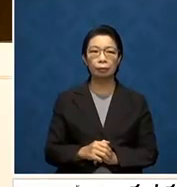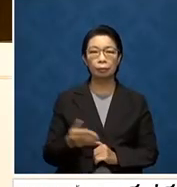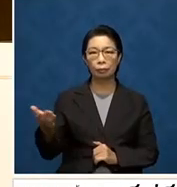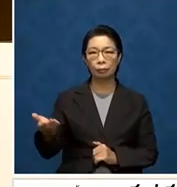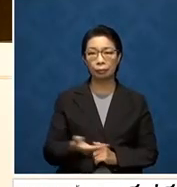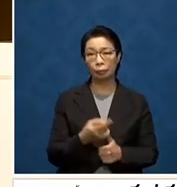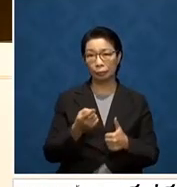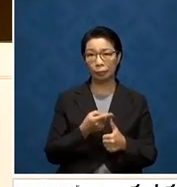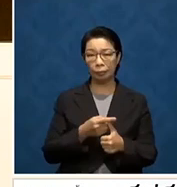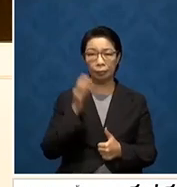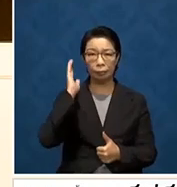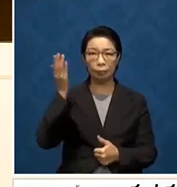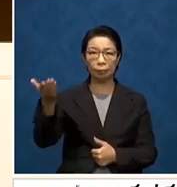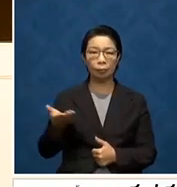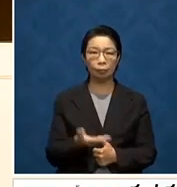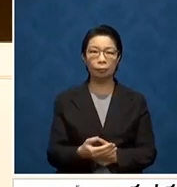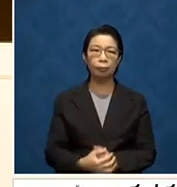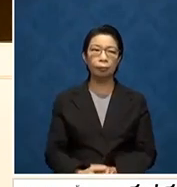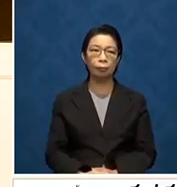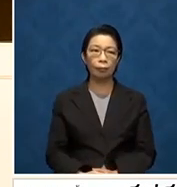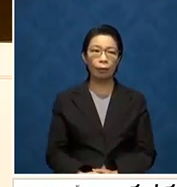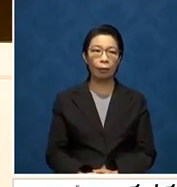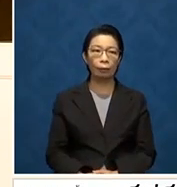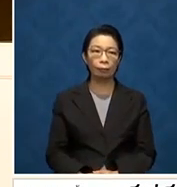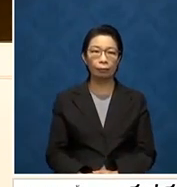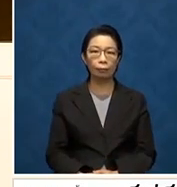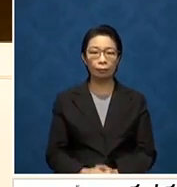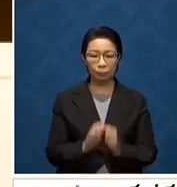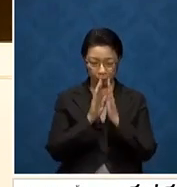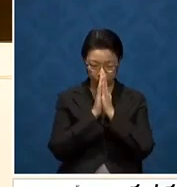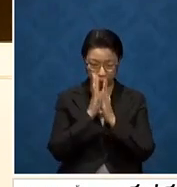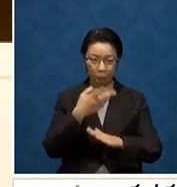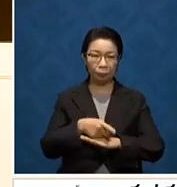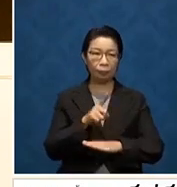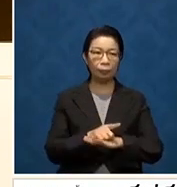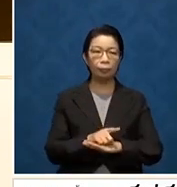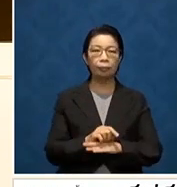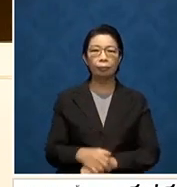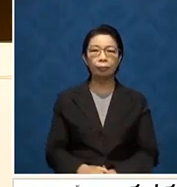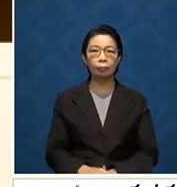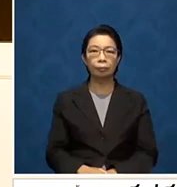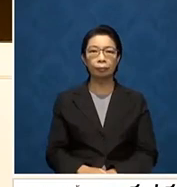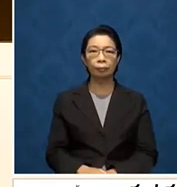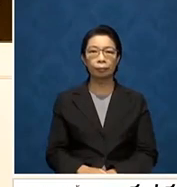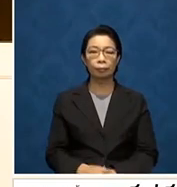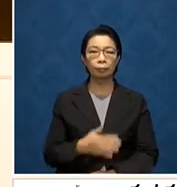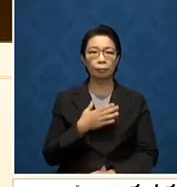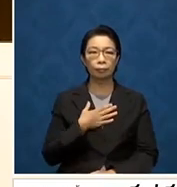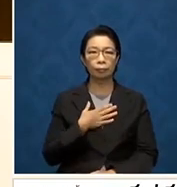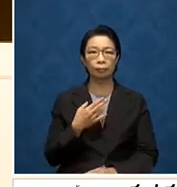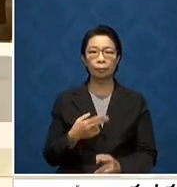ชิญท่านสมมุติเบญจลักษณ์ครับ สำเร็จเรียนท่านประธานสภาที่เคารพกับผมน